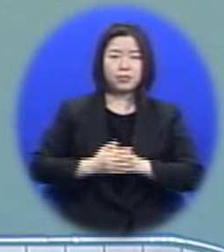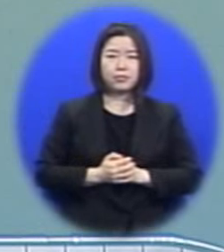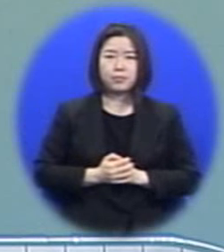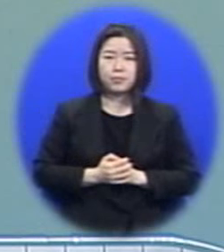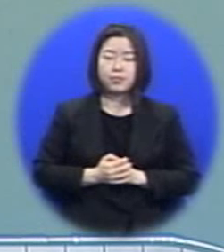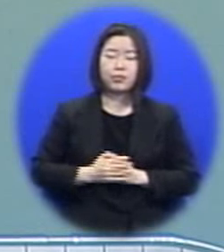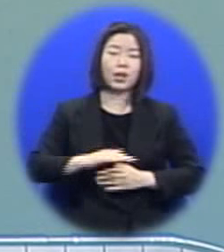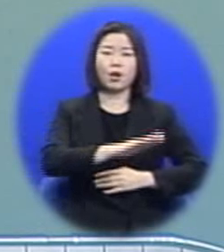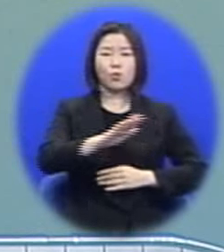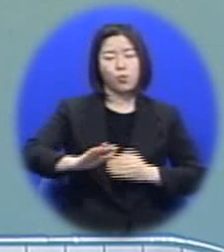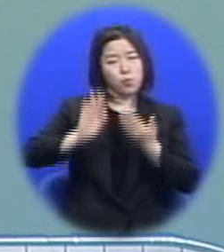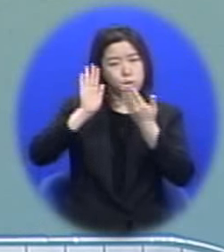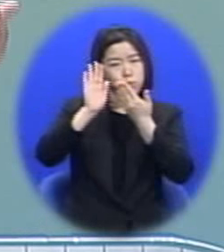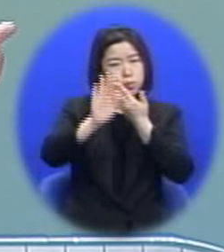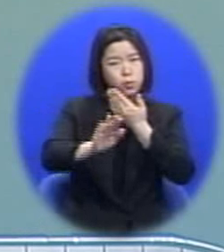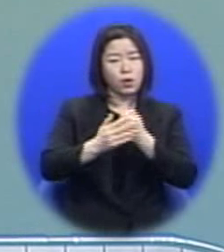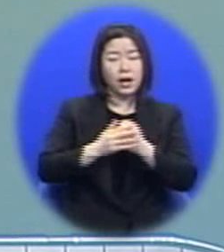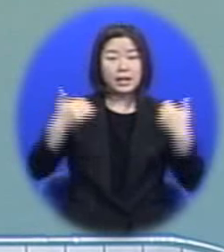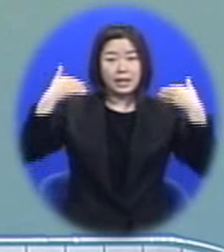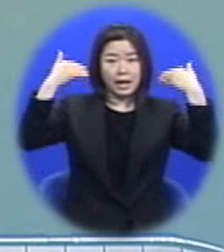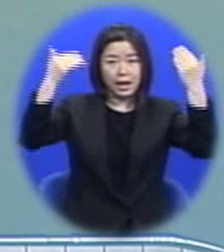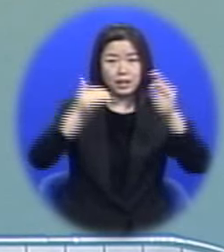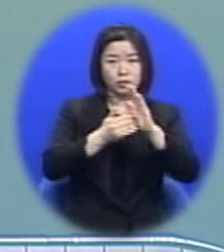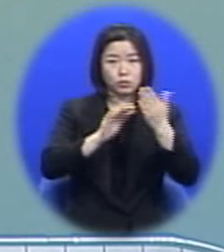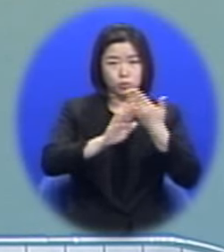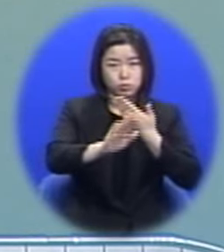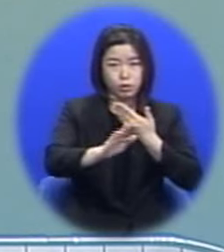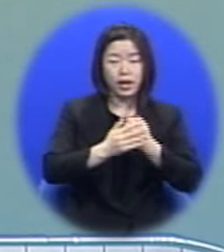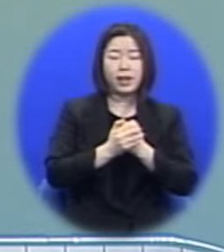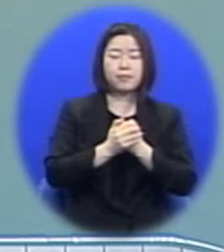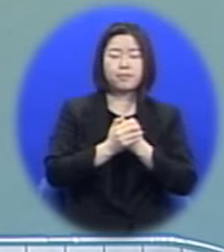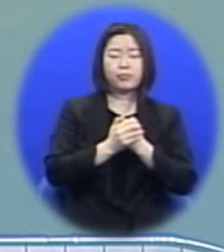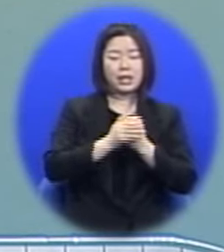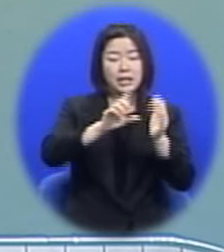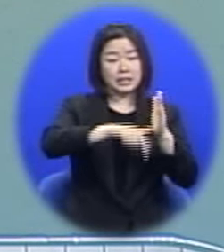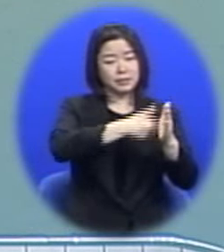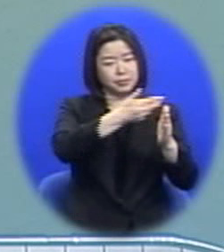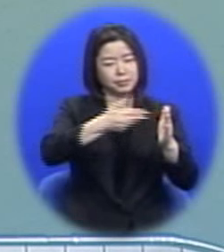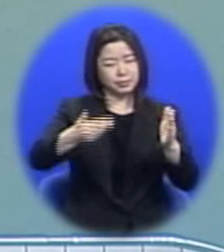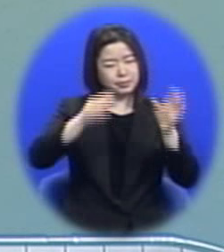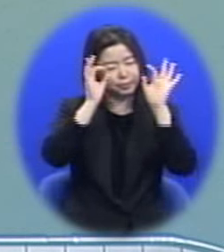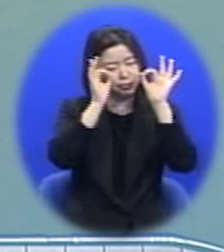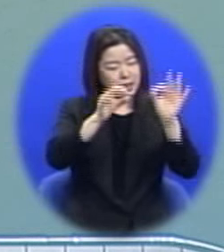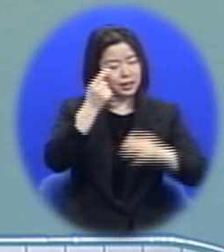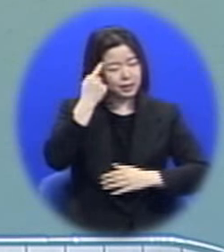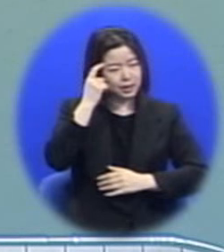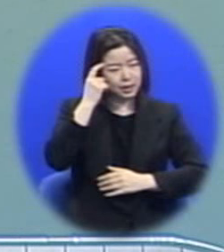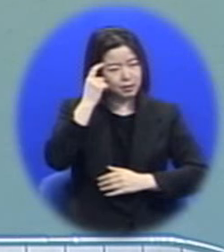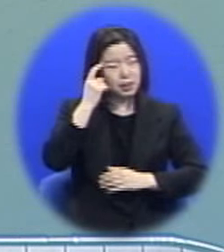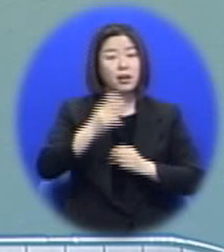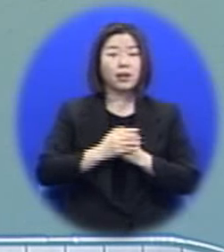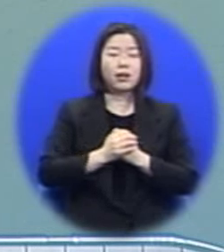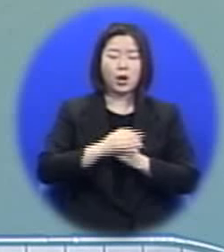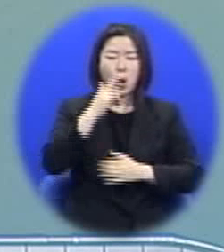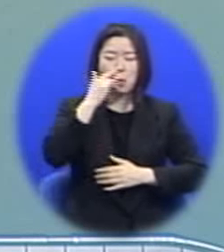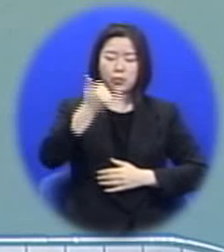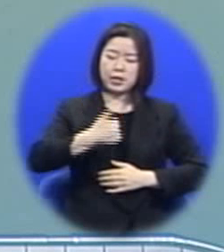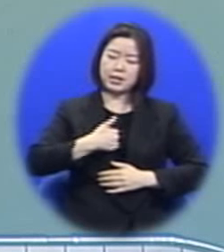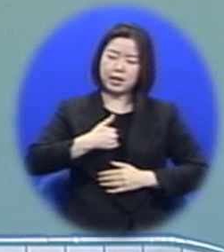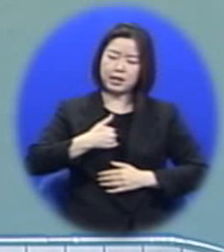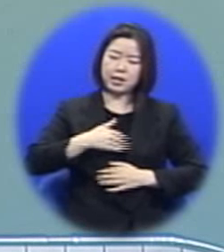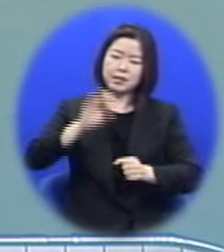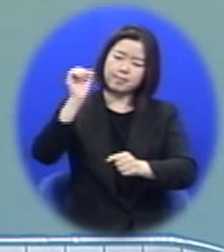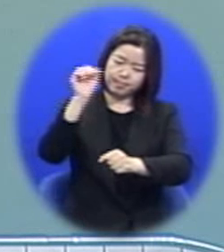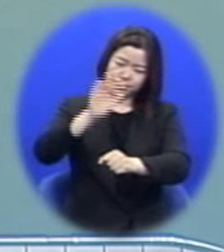우리가 나중에 이제 자라고 난 다음, 어른이 되고 난 다음에 한참 지나서 보면, 아, 부모님이 나에게 정말